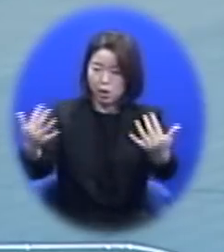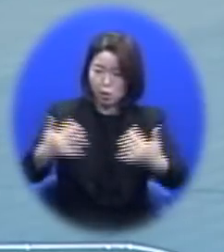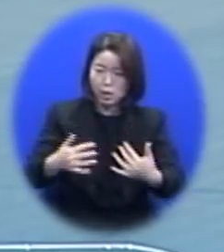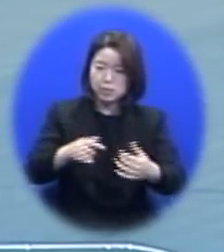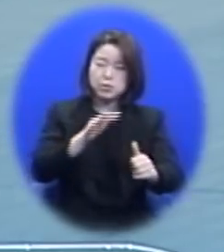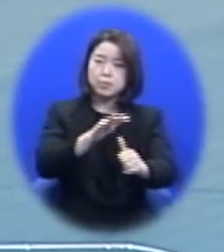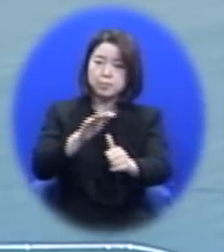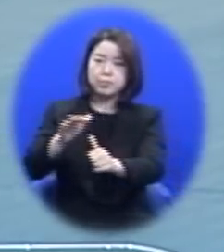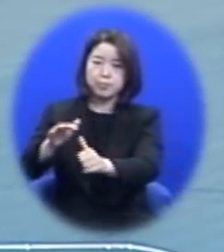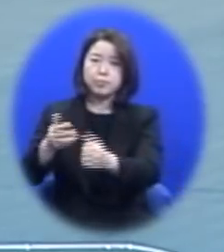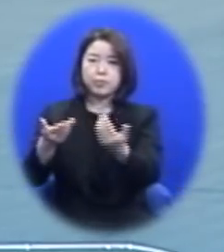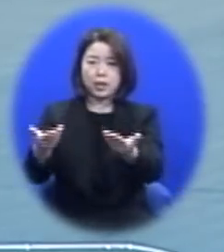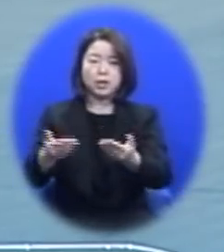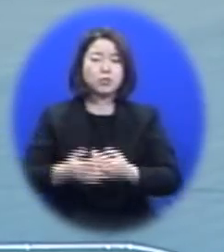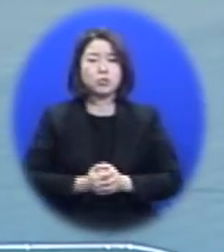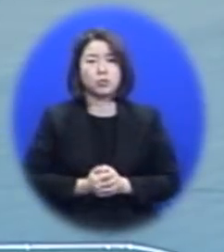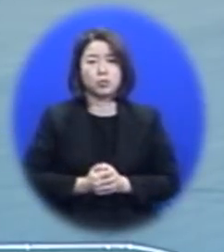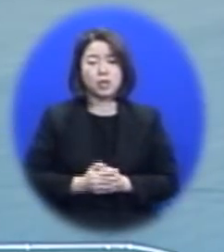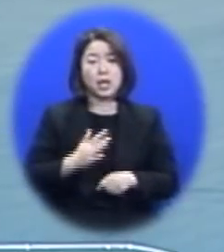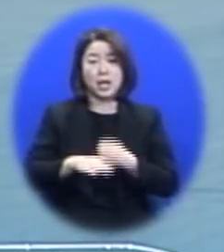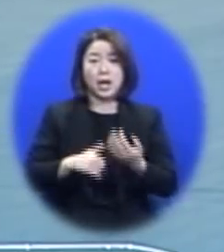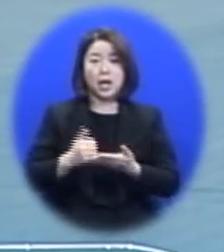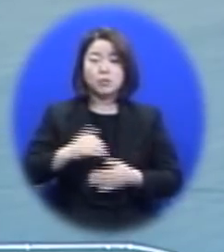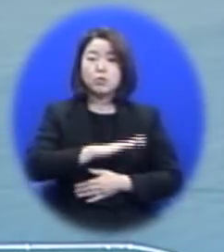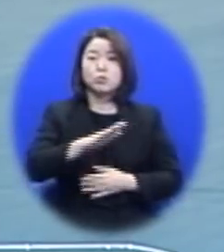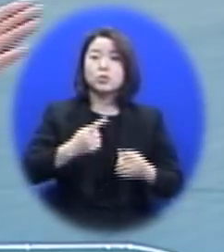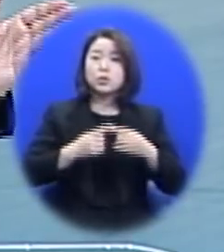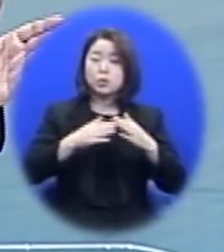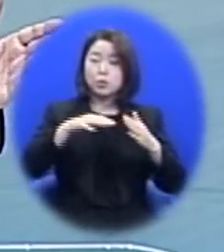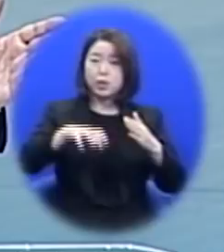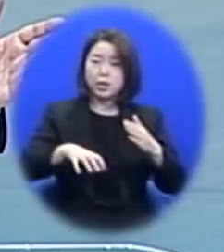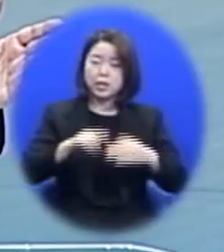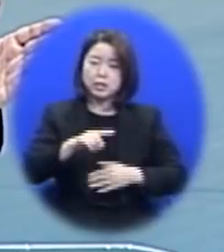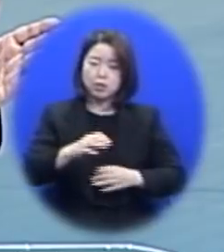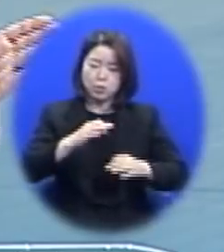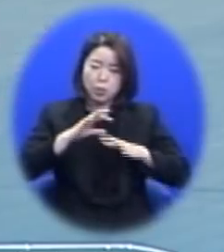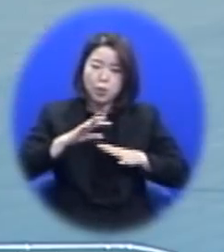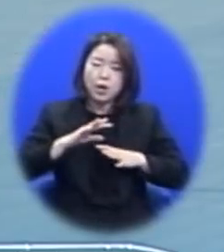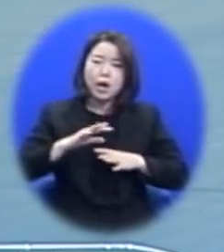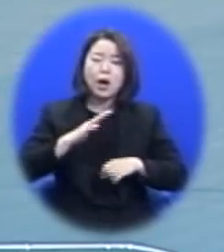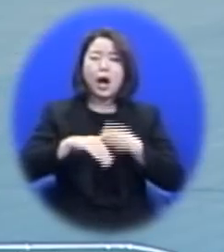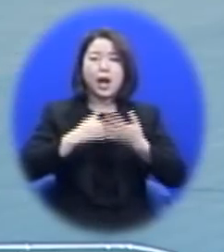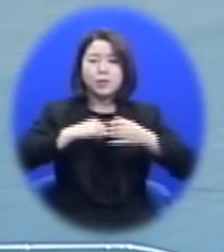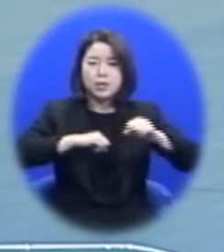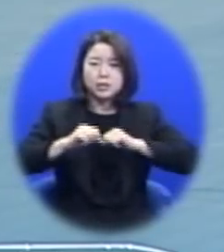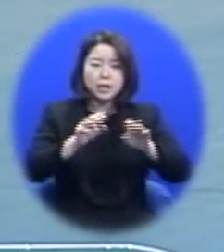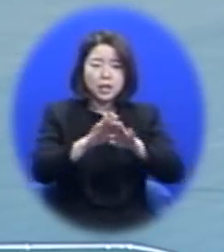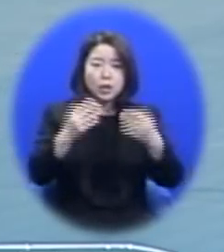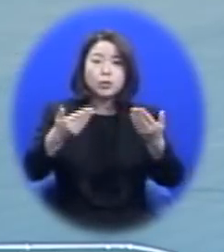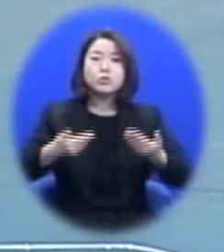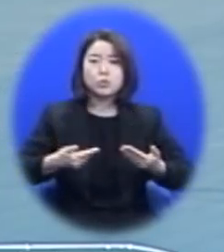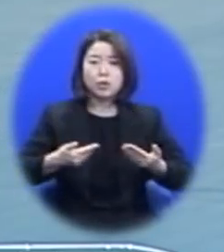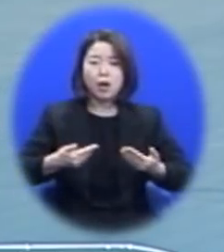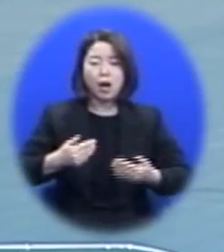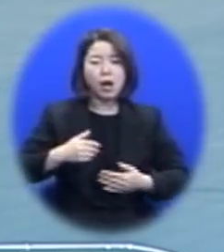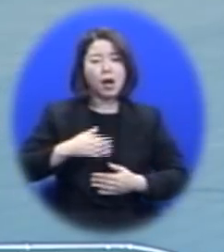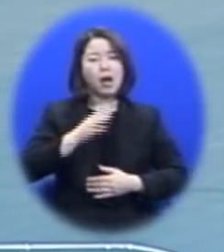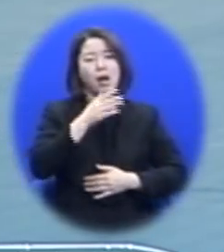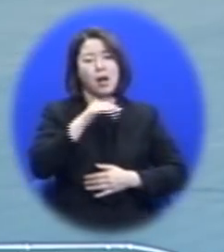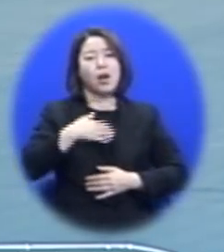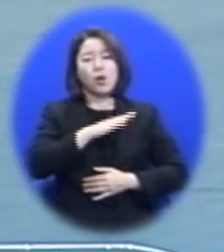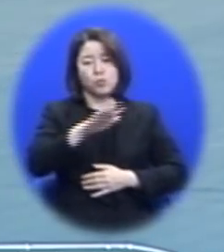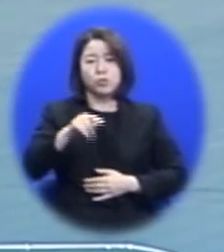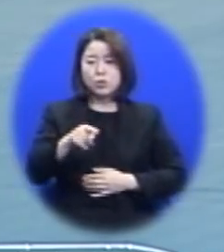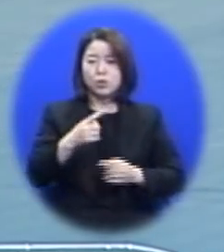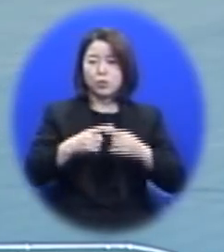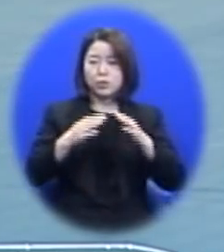하나님이 우리 교회 안에 이런 놀라운 하나님의 역사를 여시는구나. 야, 이제부터는 우리 교회가 이 방향으로 나가야 될